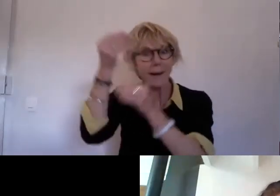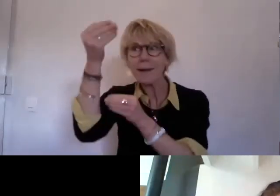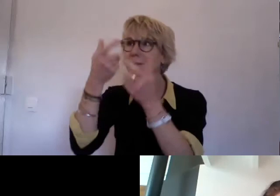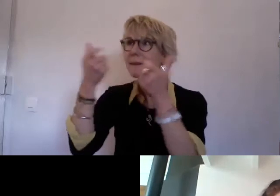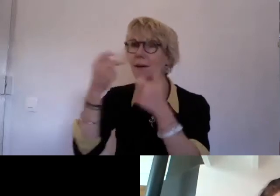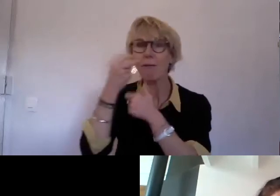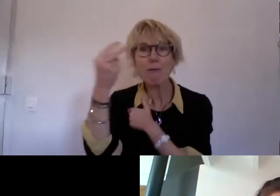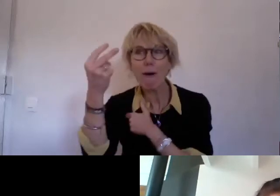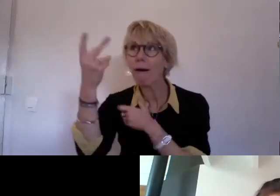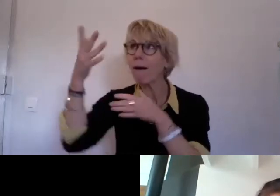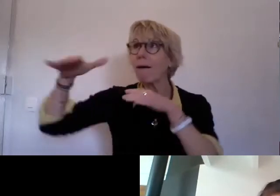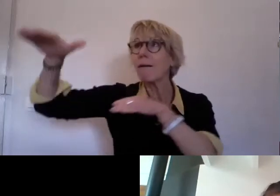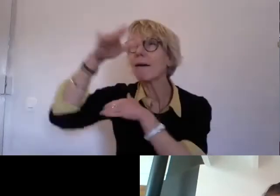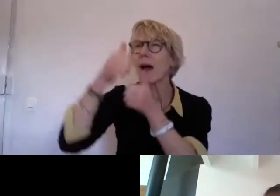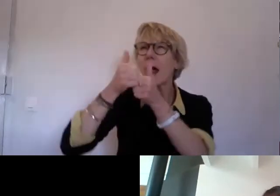éloignées